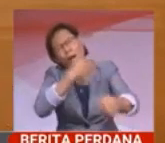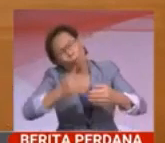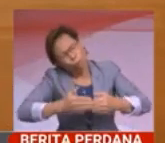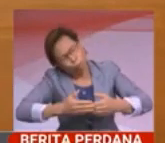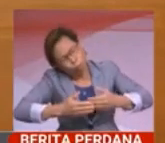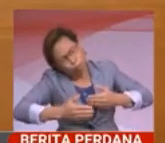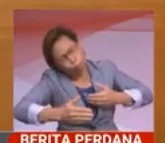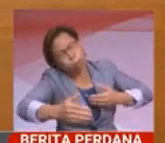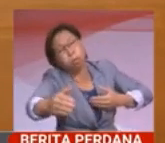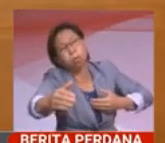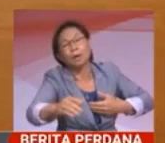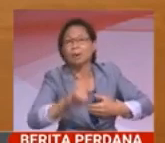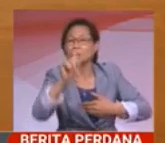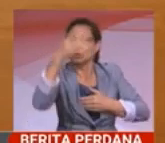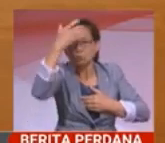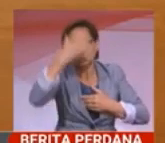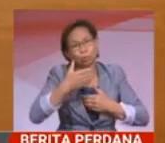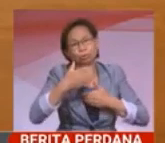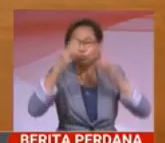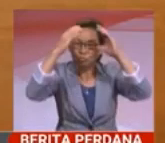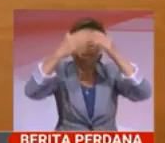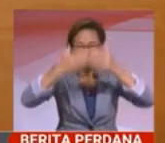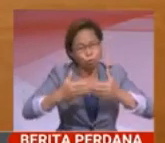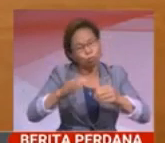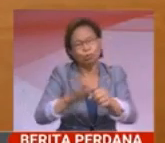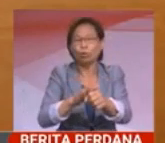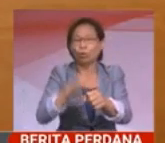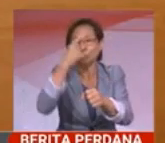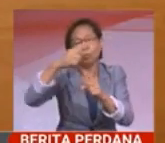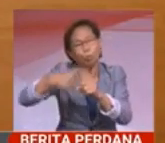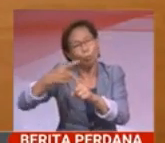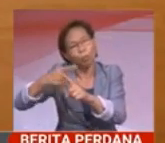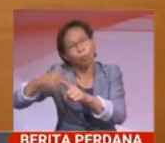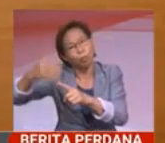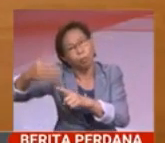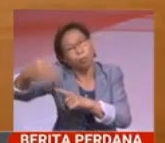walaupun satu seafood sudah cukup untuk berbulan-bulan